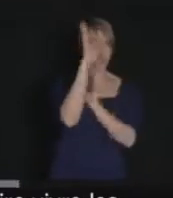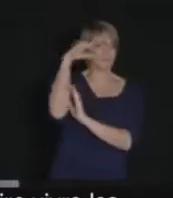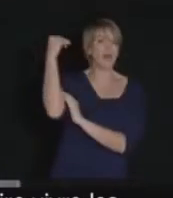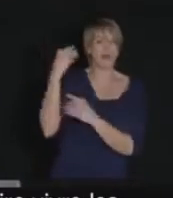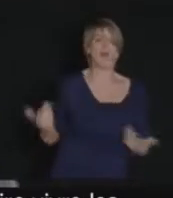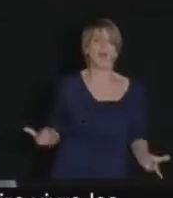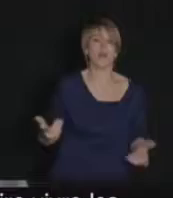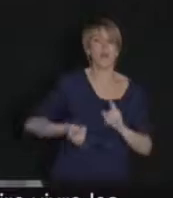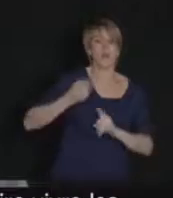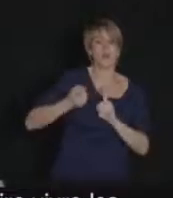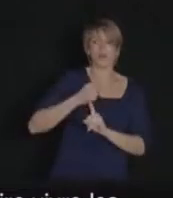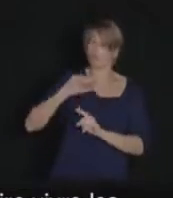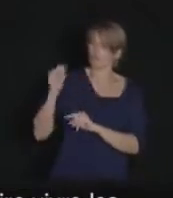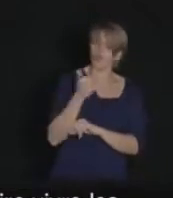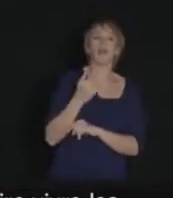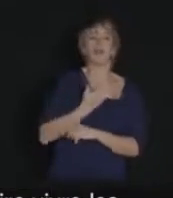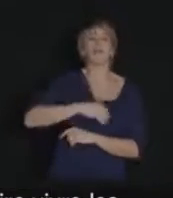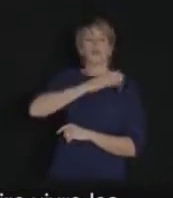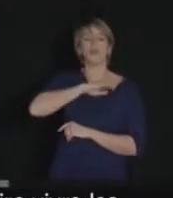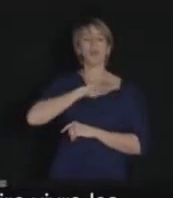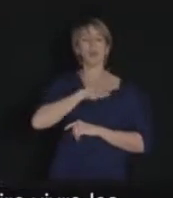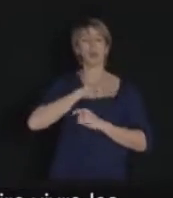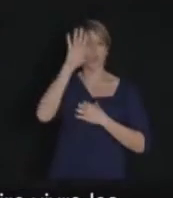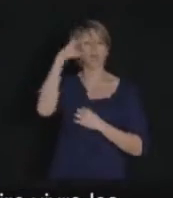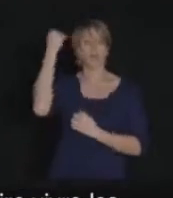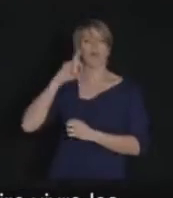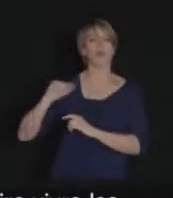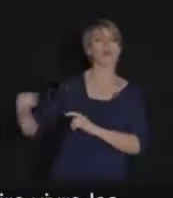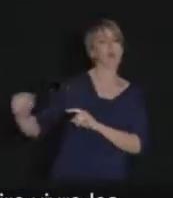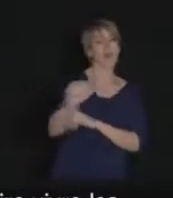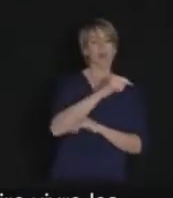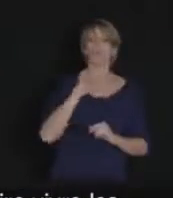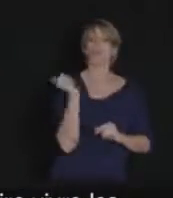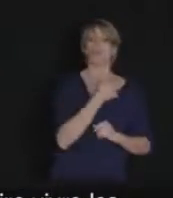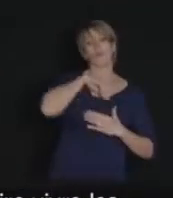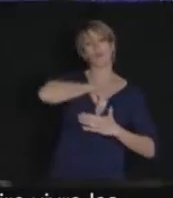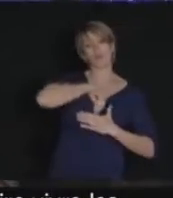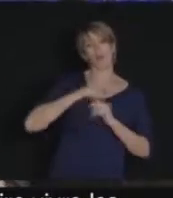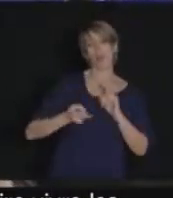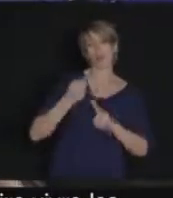à tous les autres êtres humains dont vous êtes comptables, chacun individuellement,